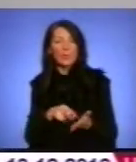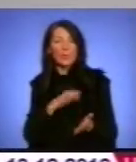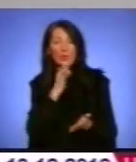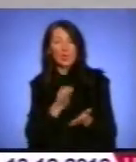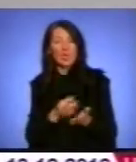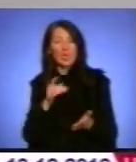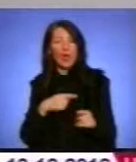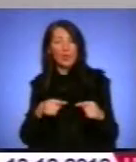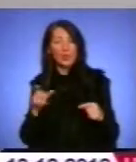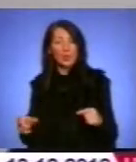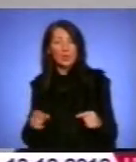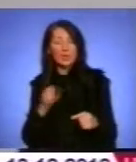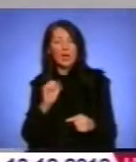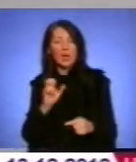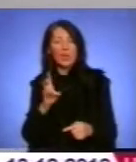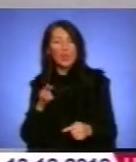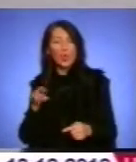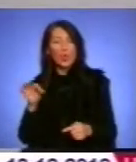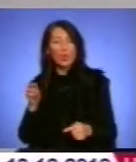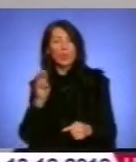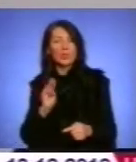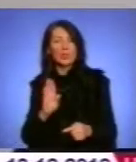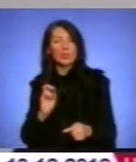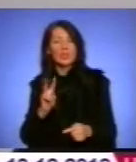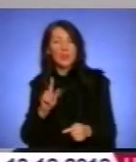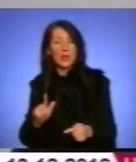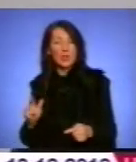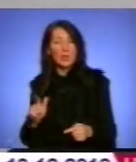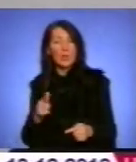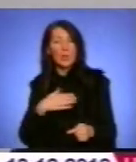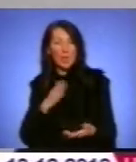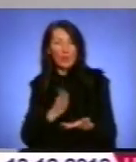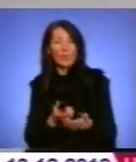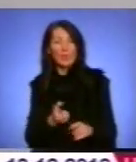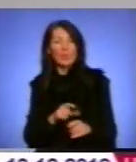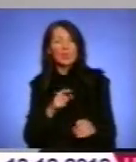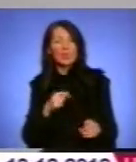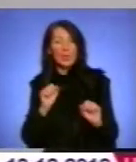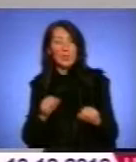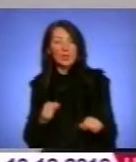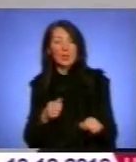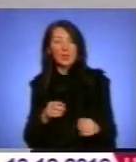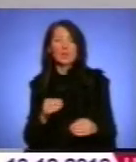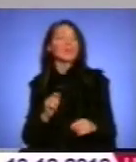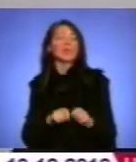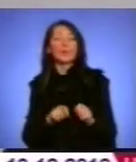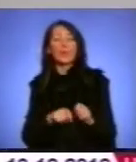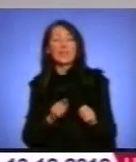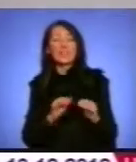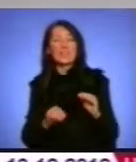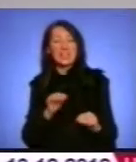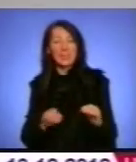Антонюка, Швеця, ми мали більше можливості вже десь експериментувати з складом,